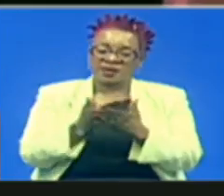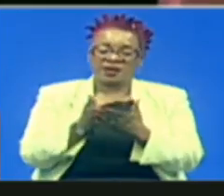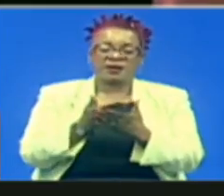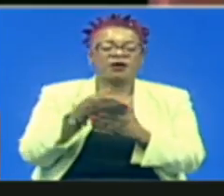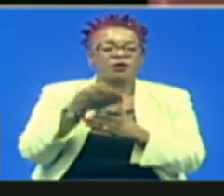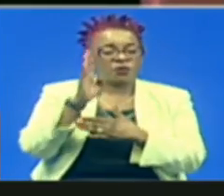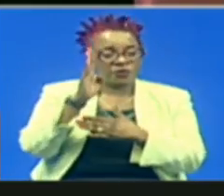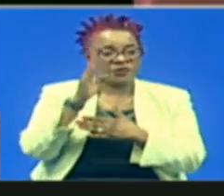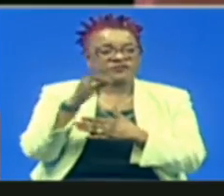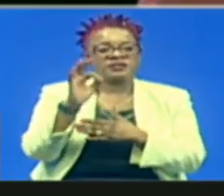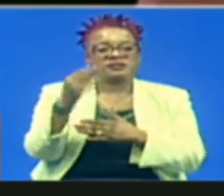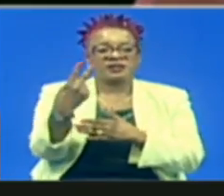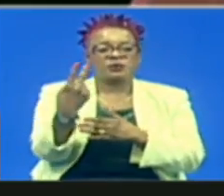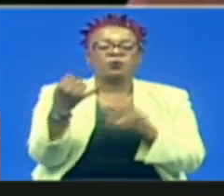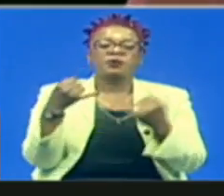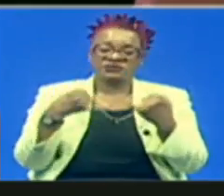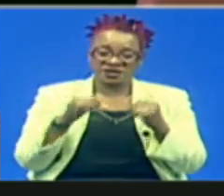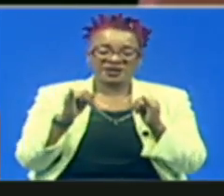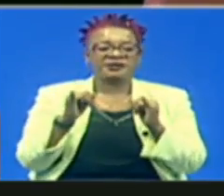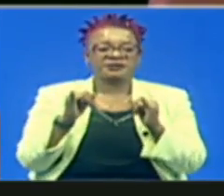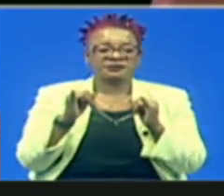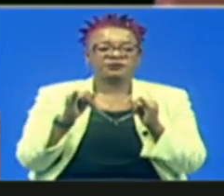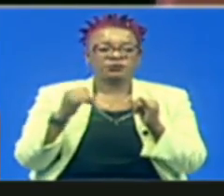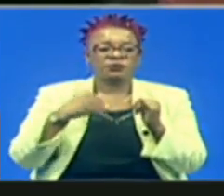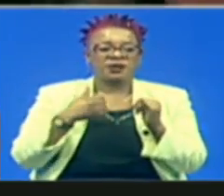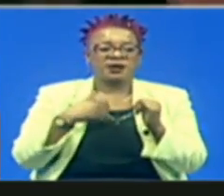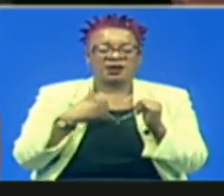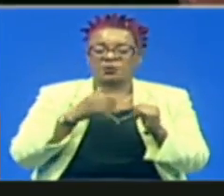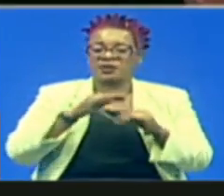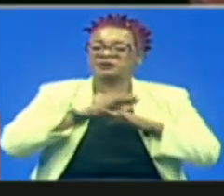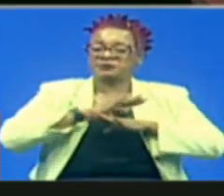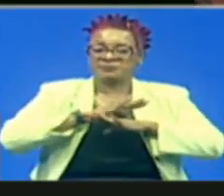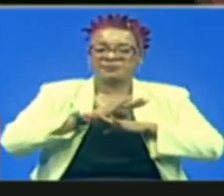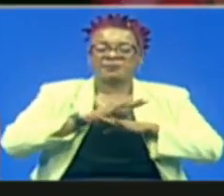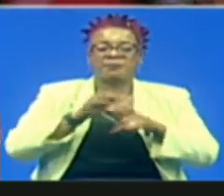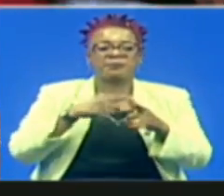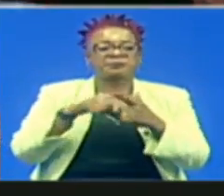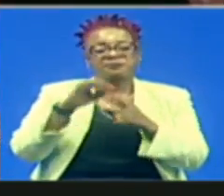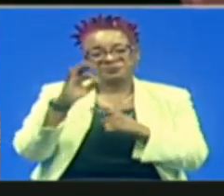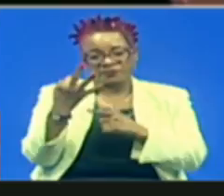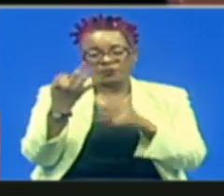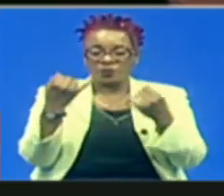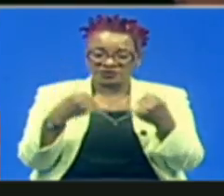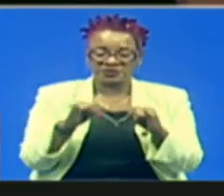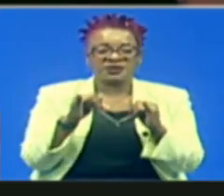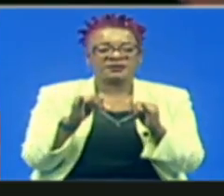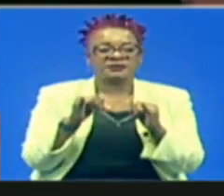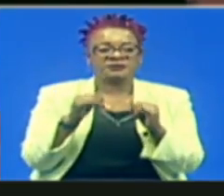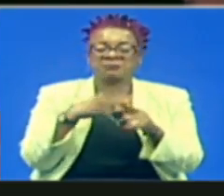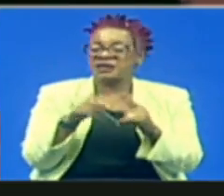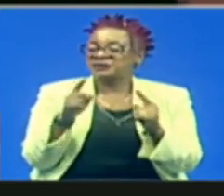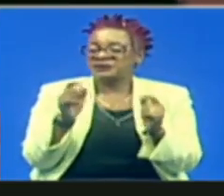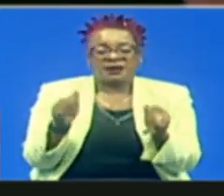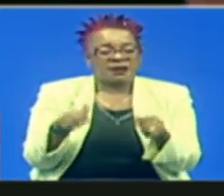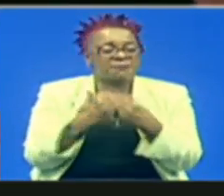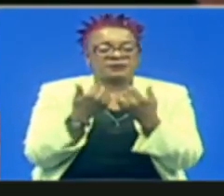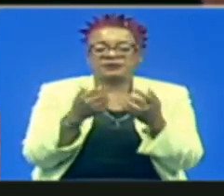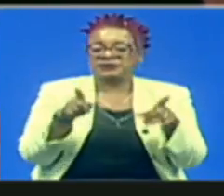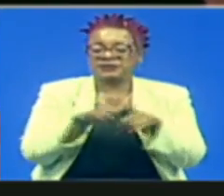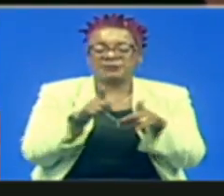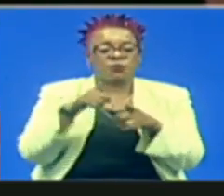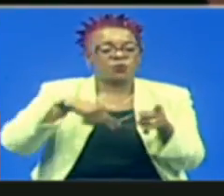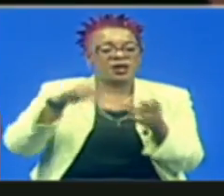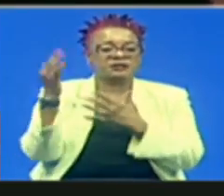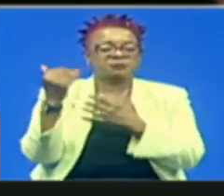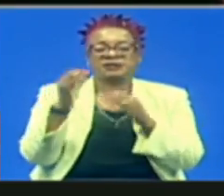pili tulijaribu kadri uwezo wetu, na pia ya tatu pia tukajaribu, lakini haikukua vile tulikuwa tunataka